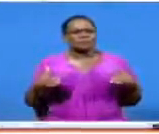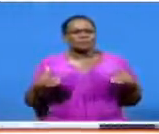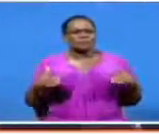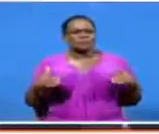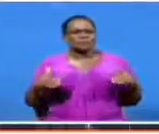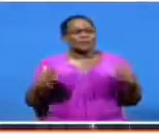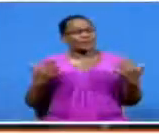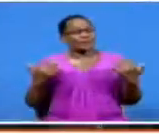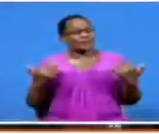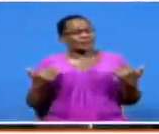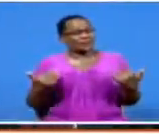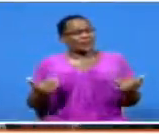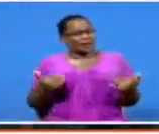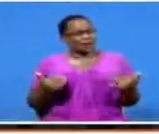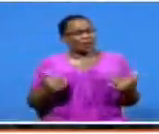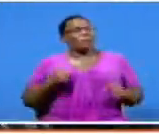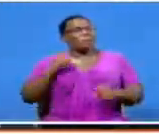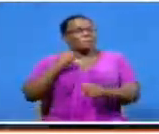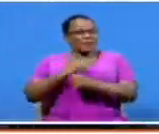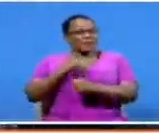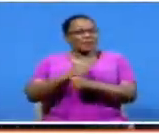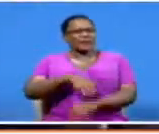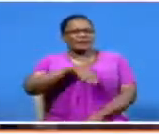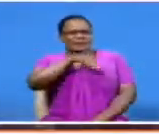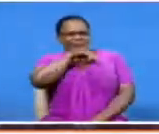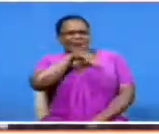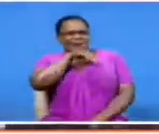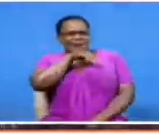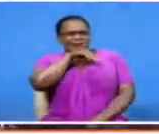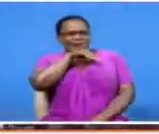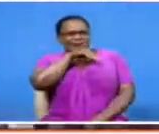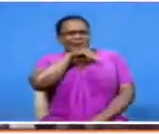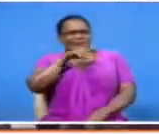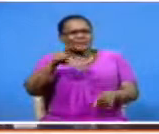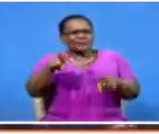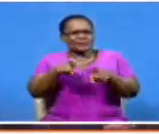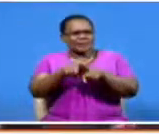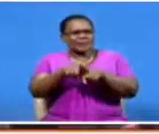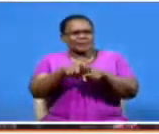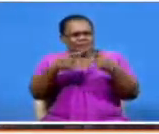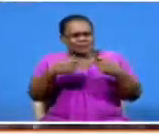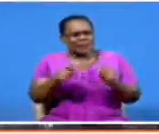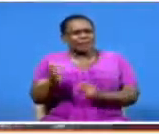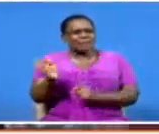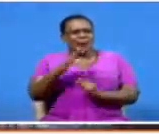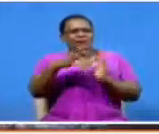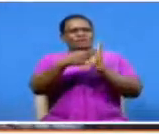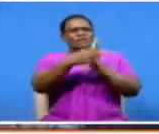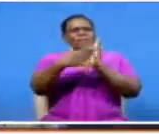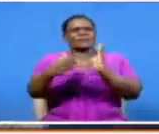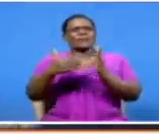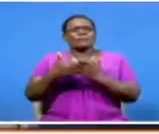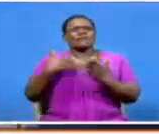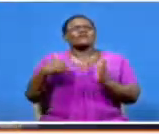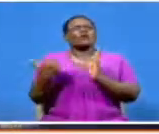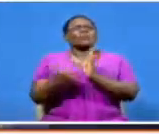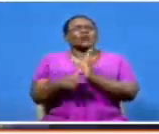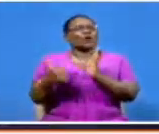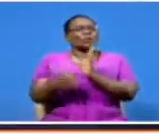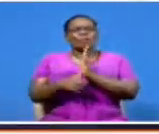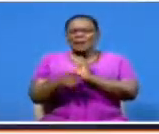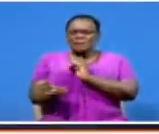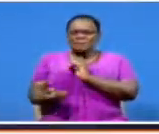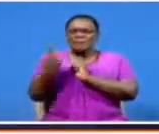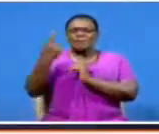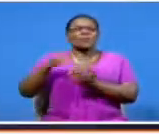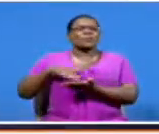Hatua ambayo imeonekana kumsukuma kinara wa ODM Raila Odinga kufanya hima na kurejesha ubabe wake kabla ya maji hayajazidi